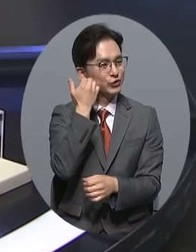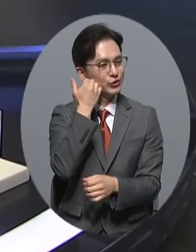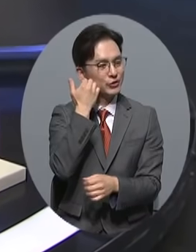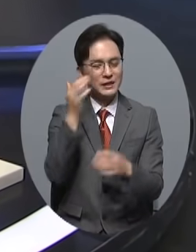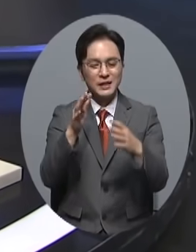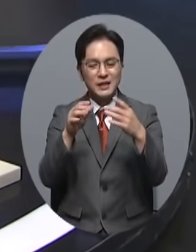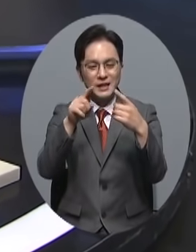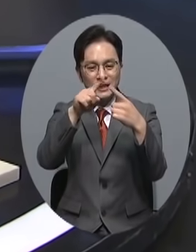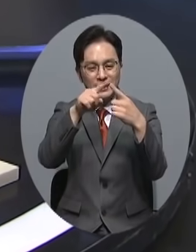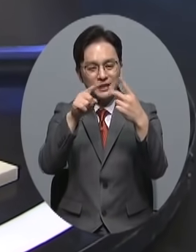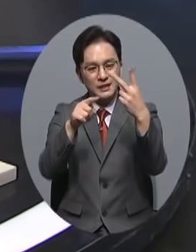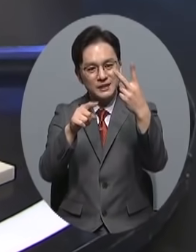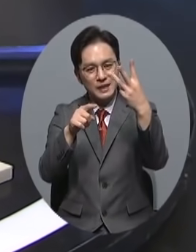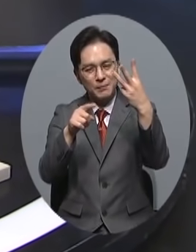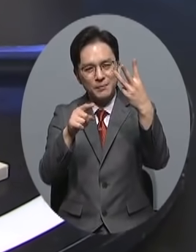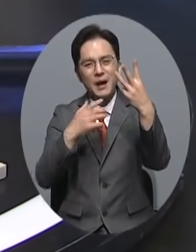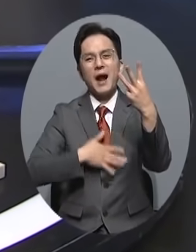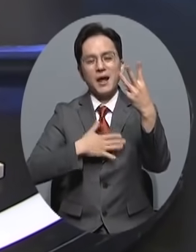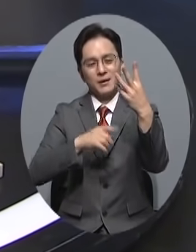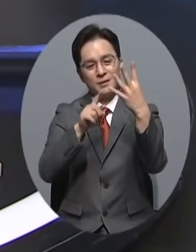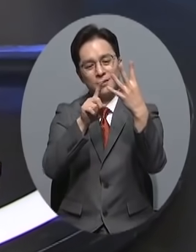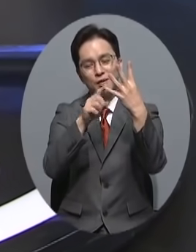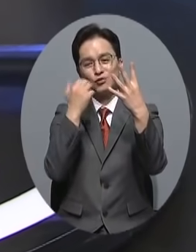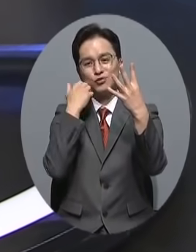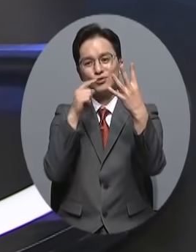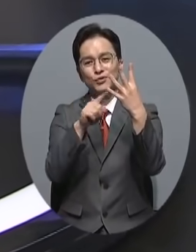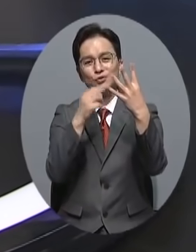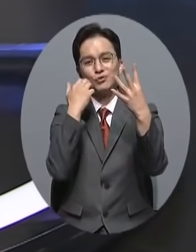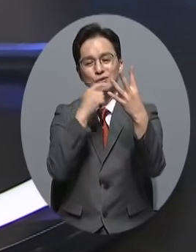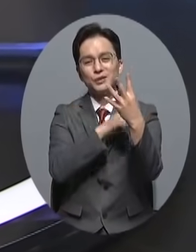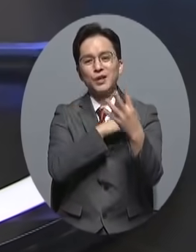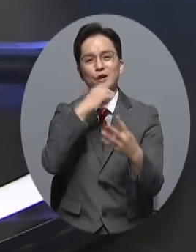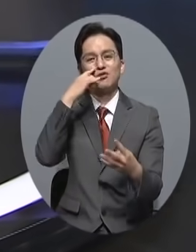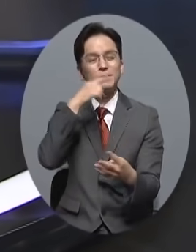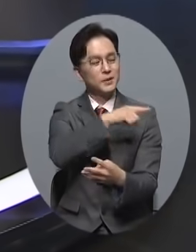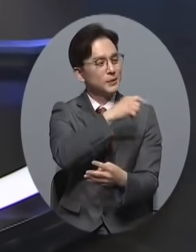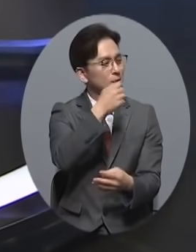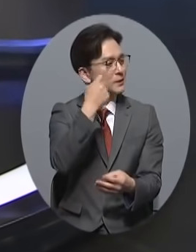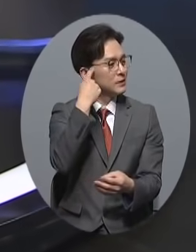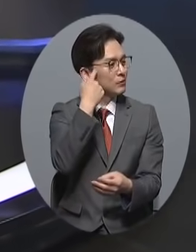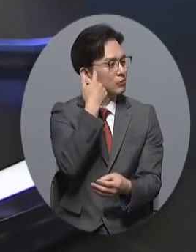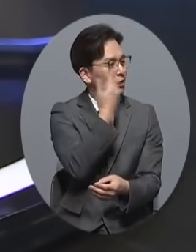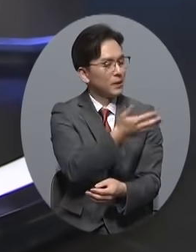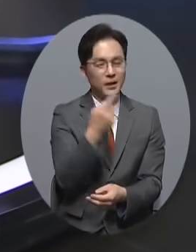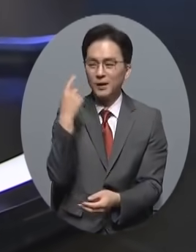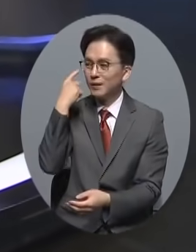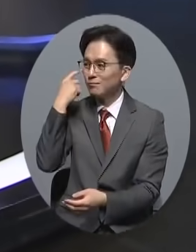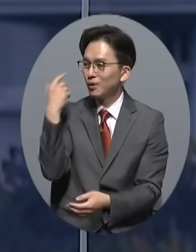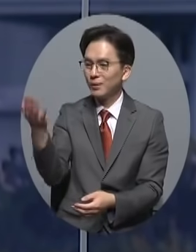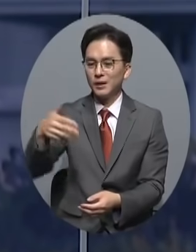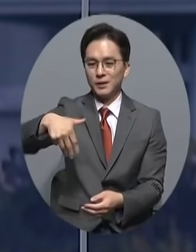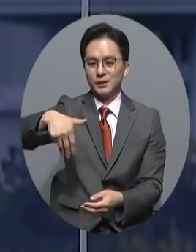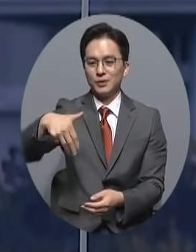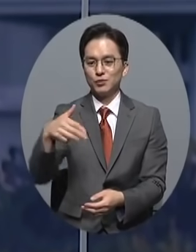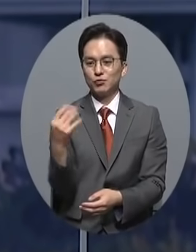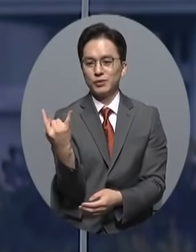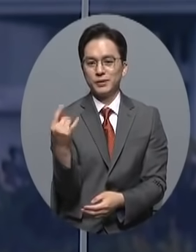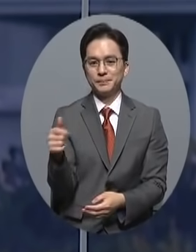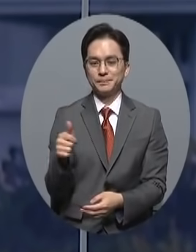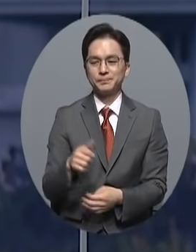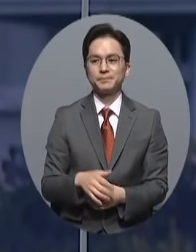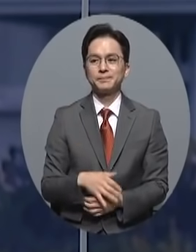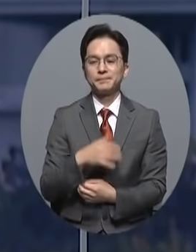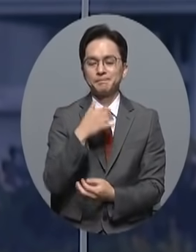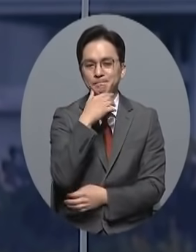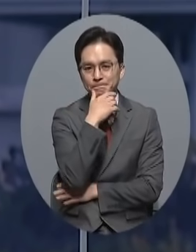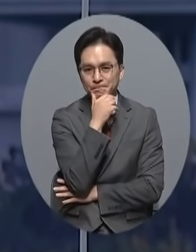누가 어떻게 되는 것이 가장 좋을 거라고 예상을 하십니까? 저는 이제 그 현실과 예측을